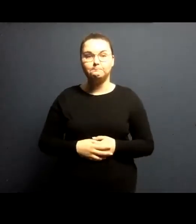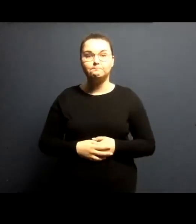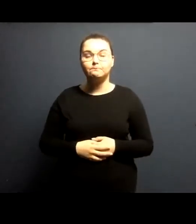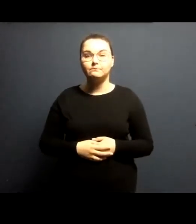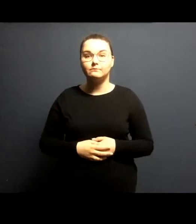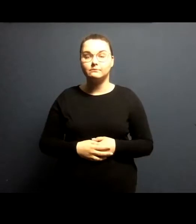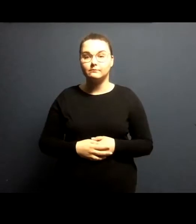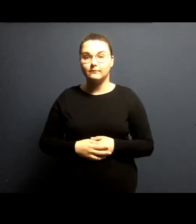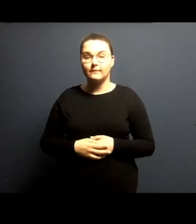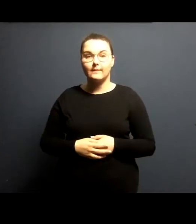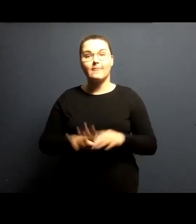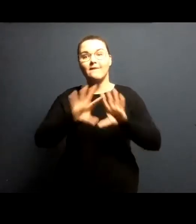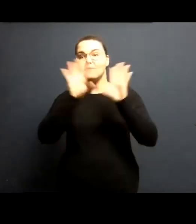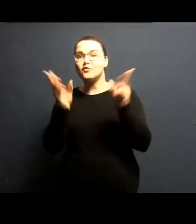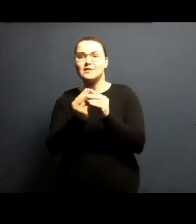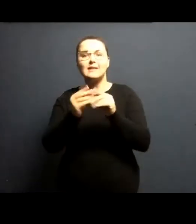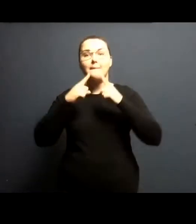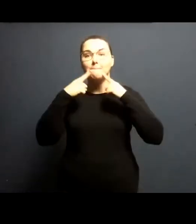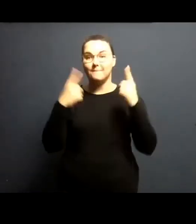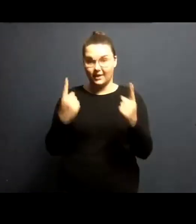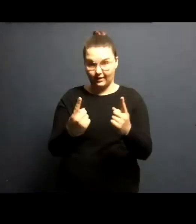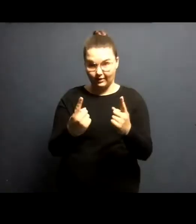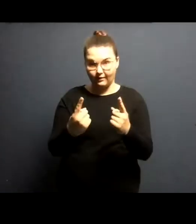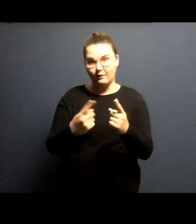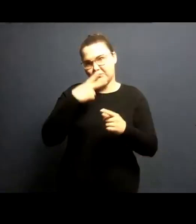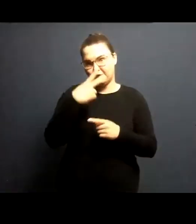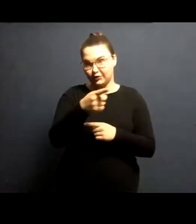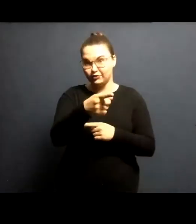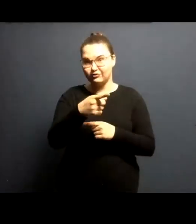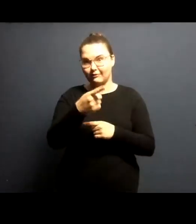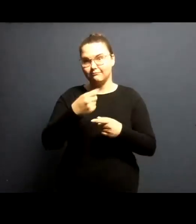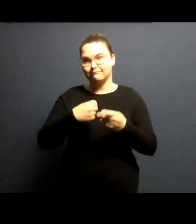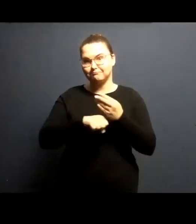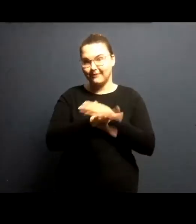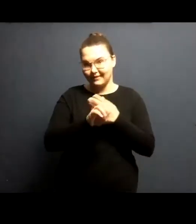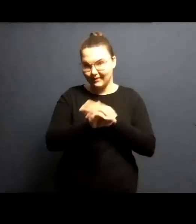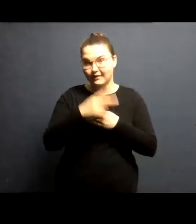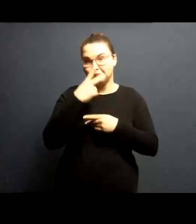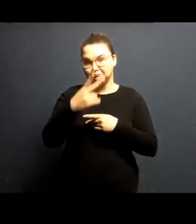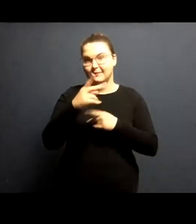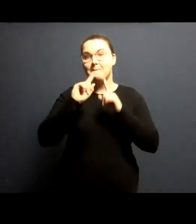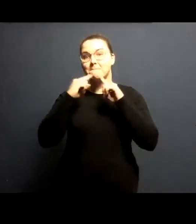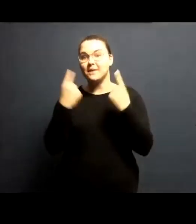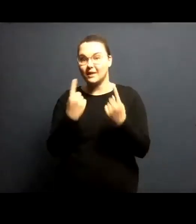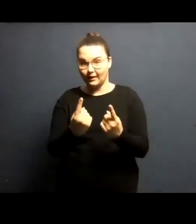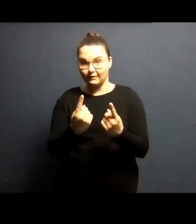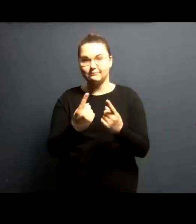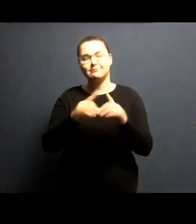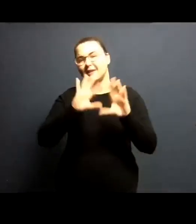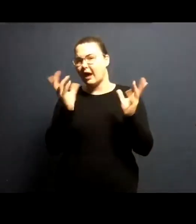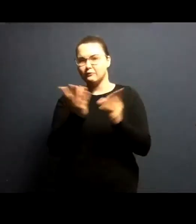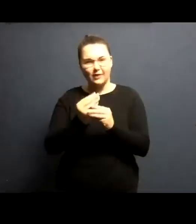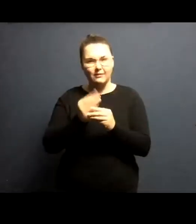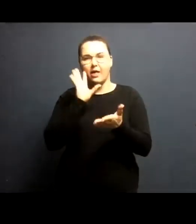Te mity, które tutaj na slajdzie widnieją, one są właściwie powtarzalne